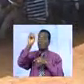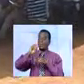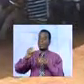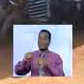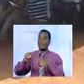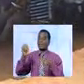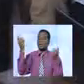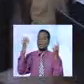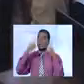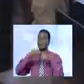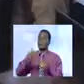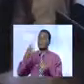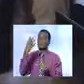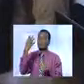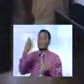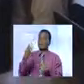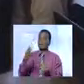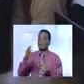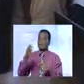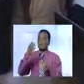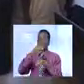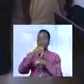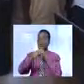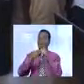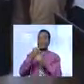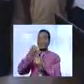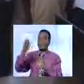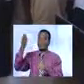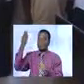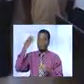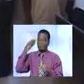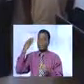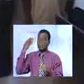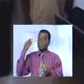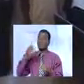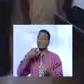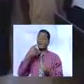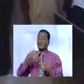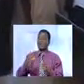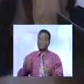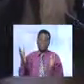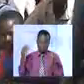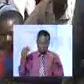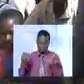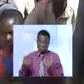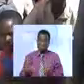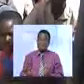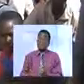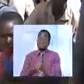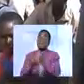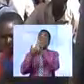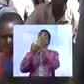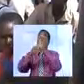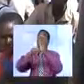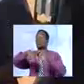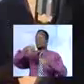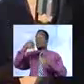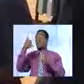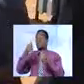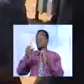l'année dernière. Une progression fulgurante qui va inspirer les autres